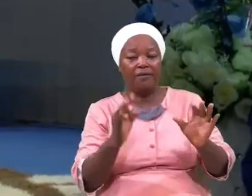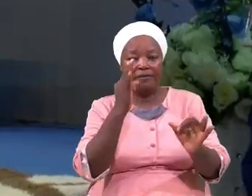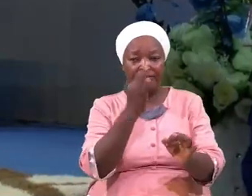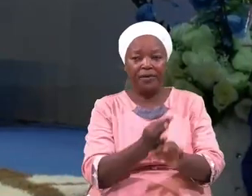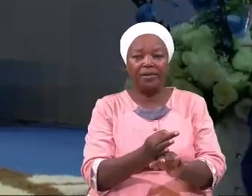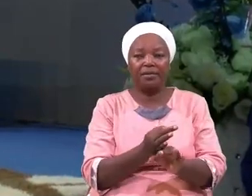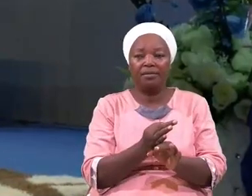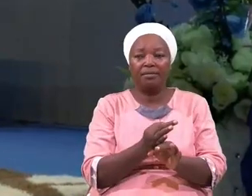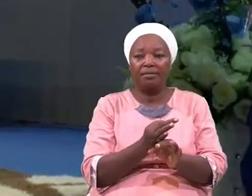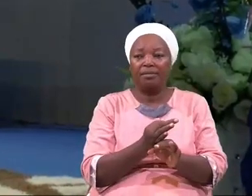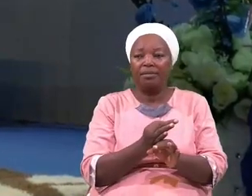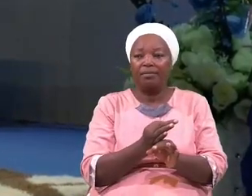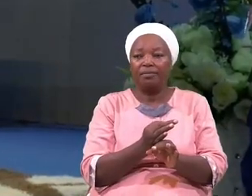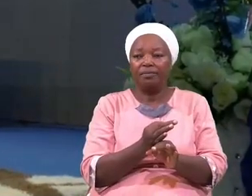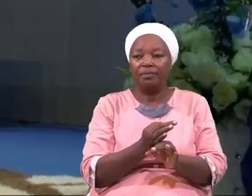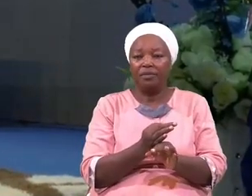foi.